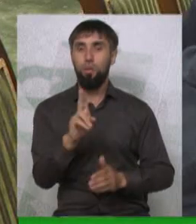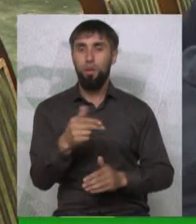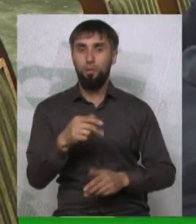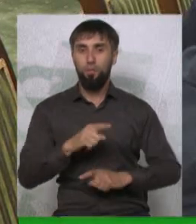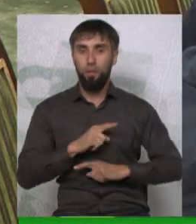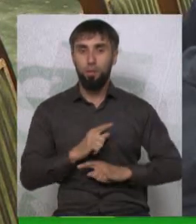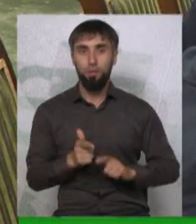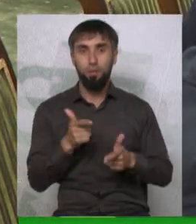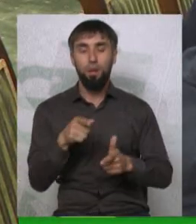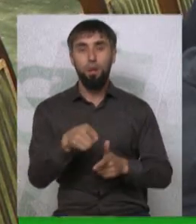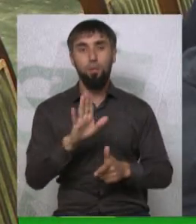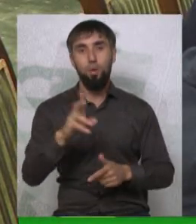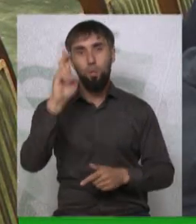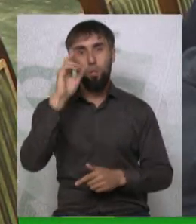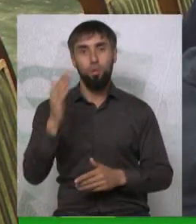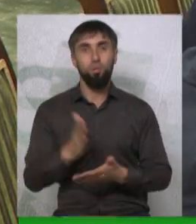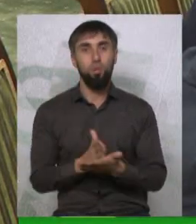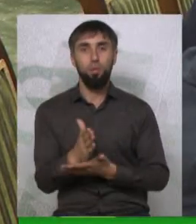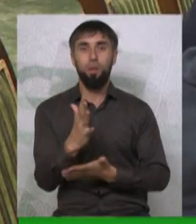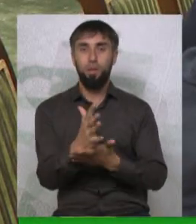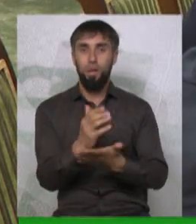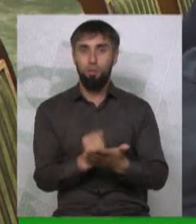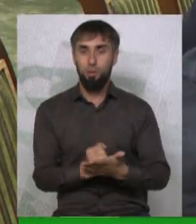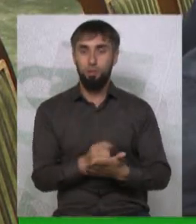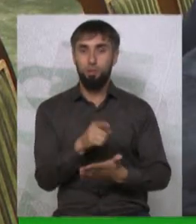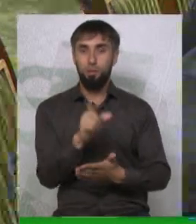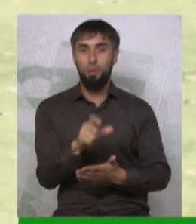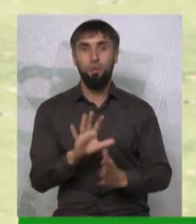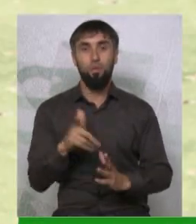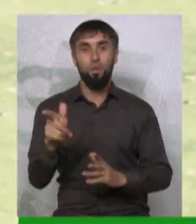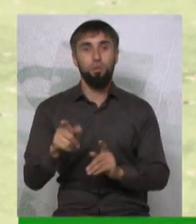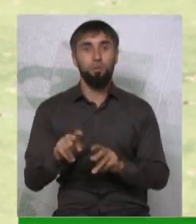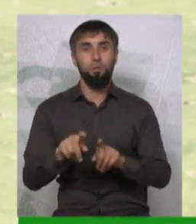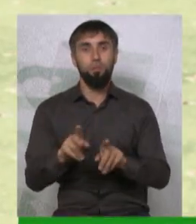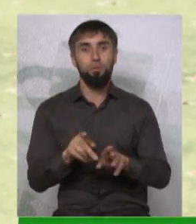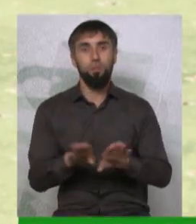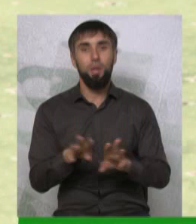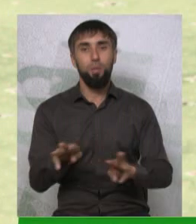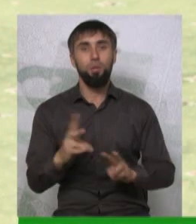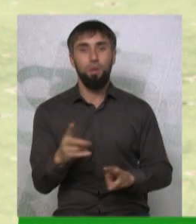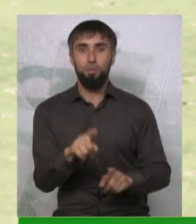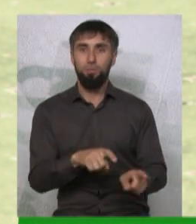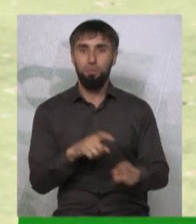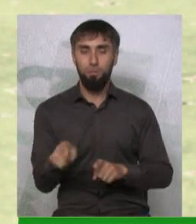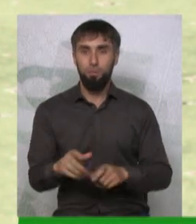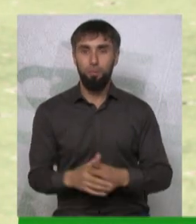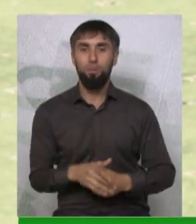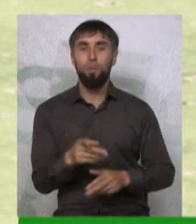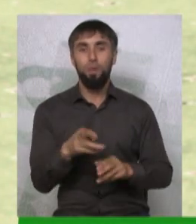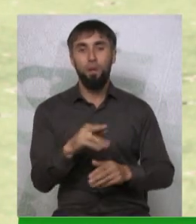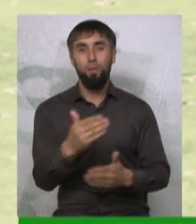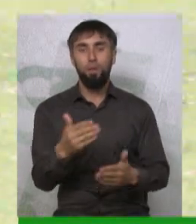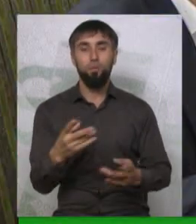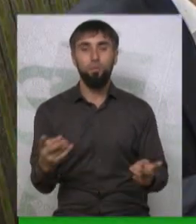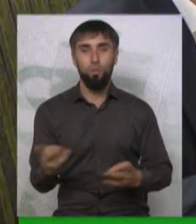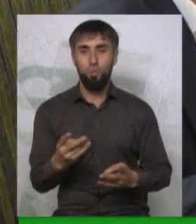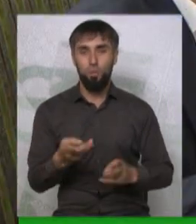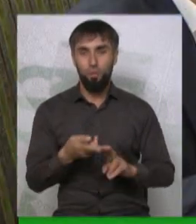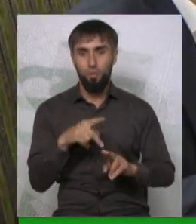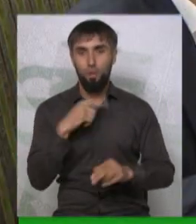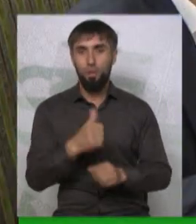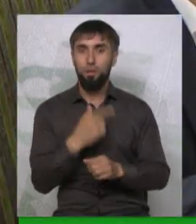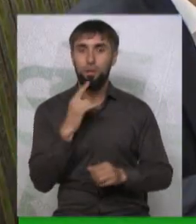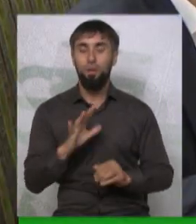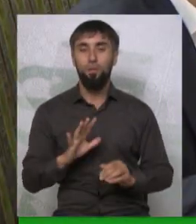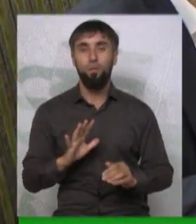резерв госслужбы. Для вас тоже это проверка на умение работать в команде, что немаловажно для будущих руководителей высшего звена, отметил